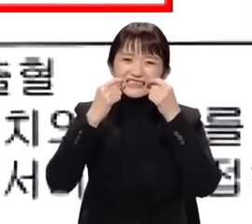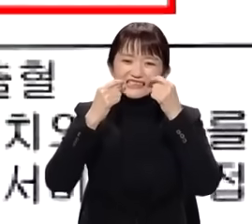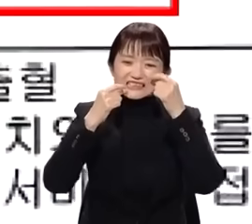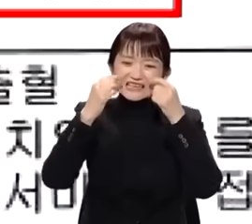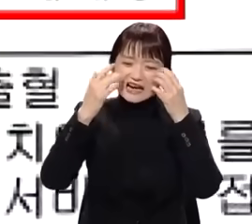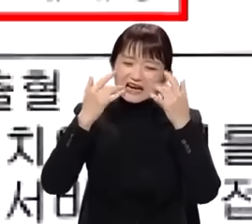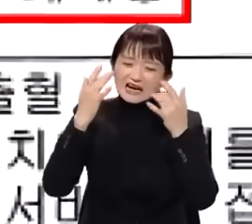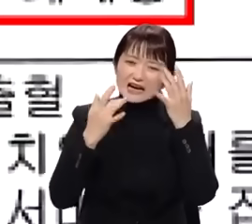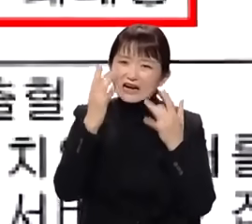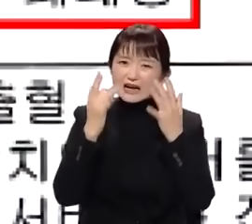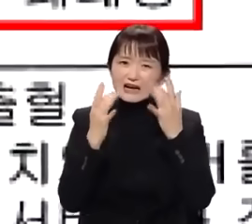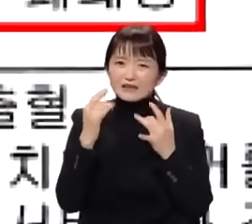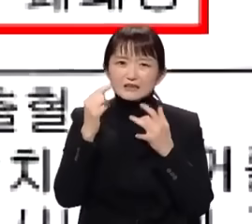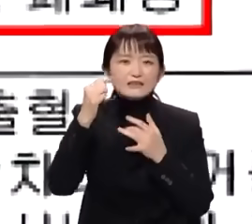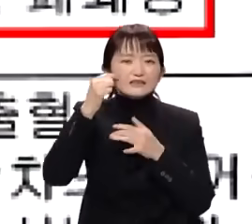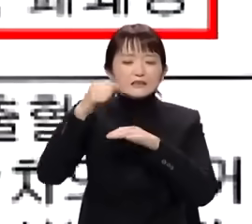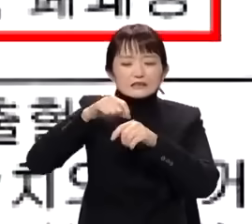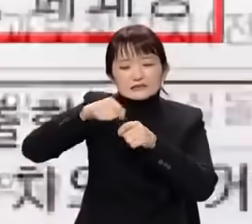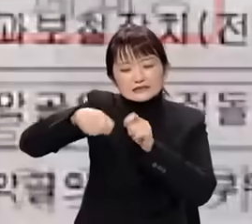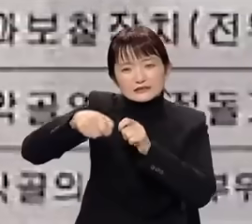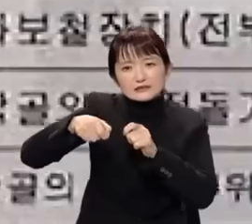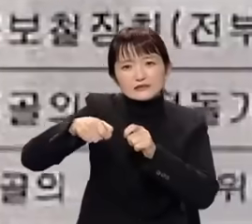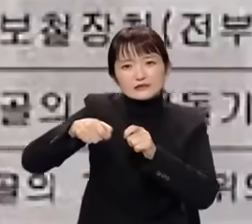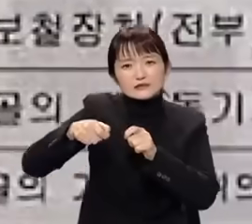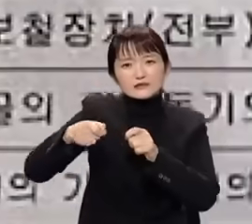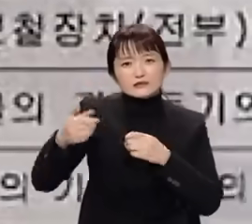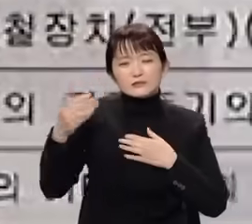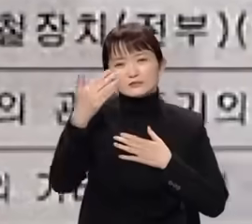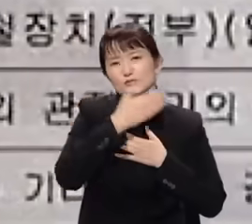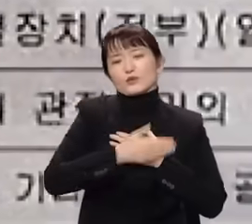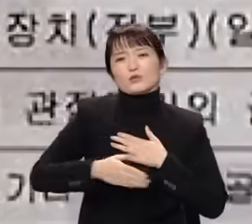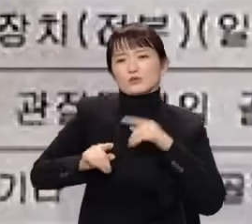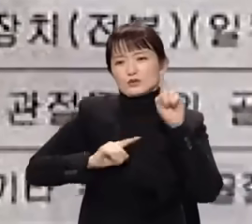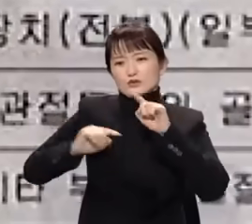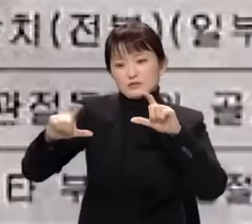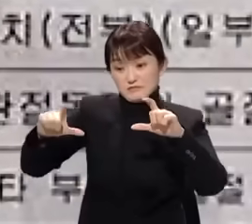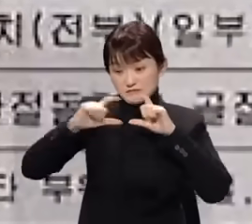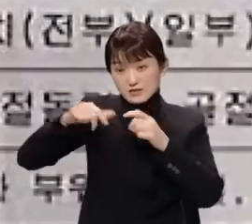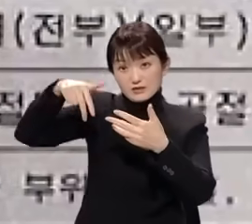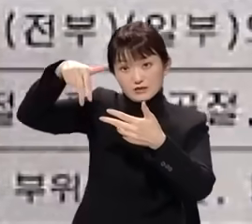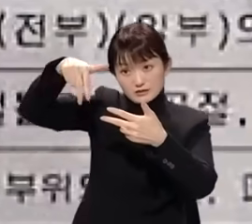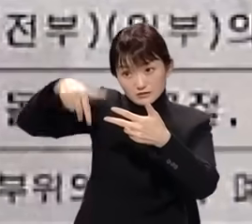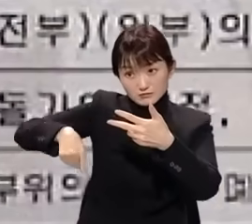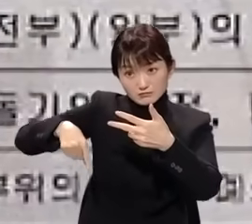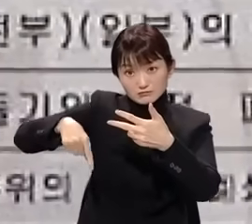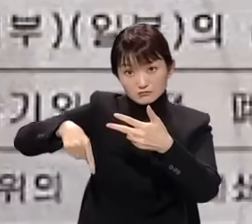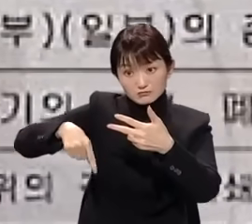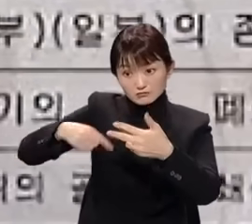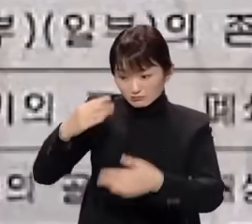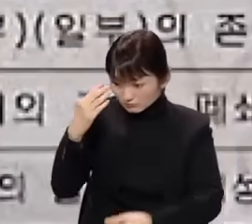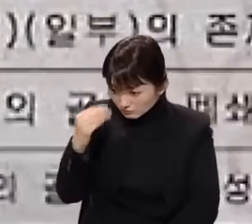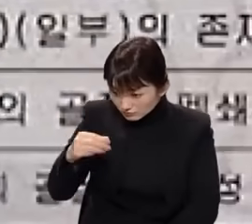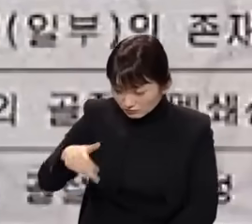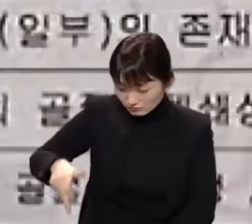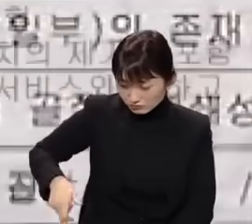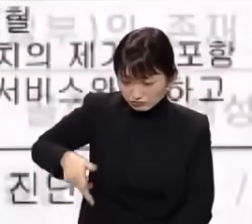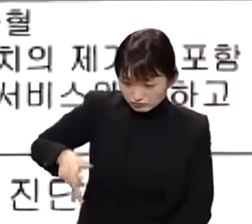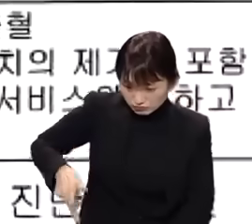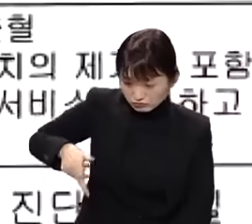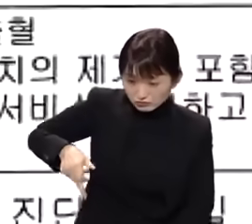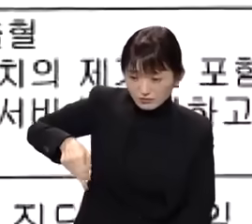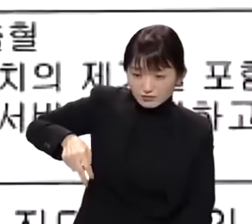다 찢기고 그래서 전주 7주가 나왔다고 합니다. 그리고 누가 봐도 맨 처음에 목발 짚고 나가시잖아요. 네. 이 목발을 짚고